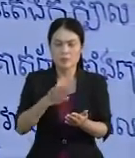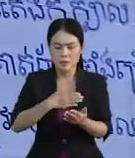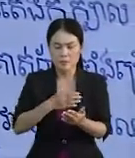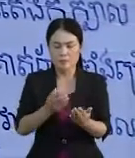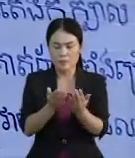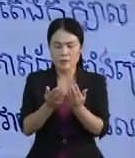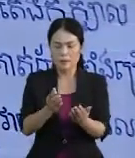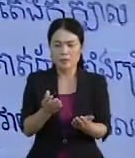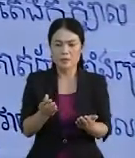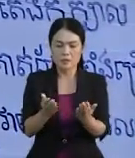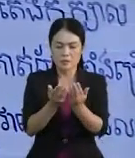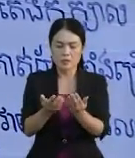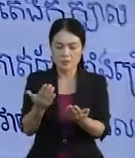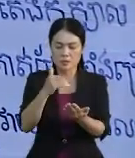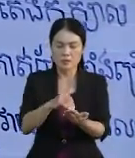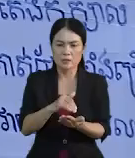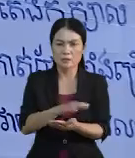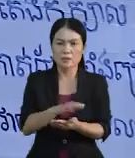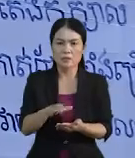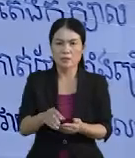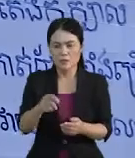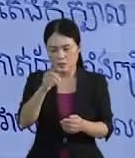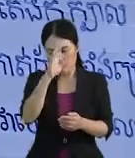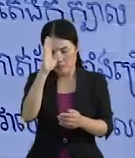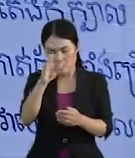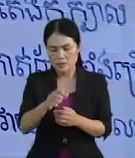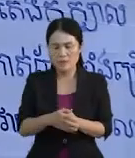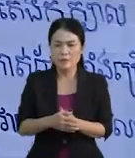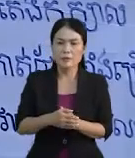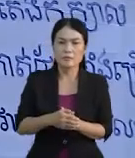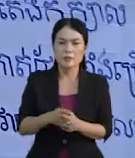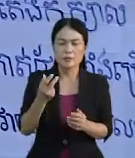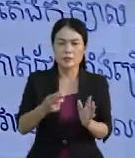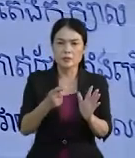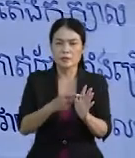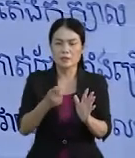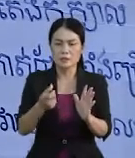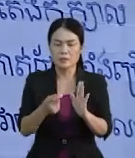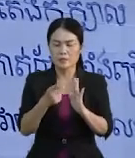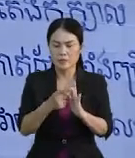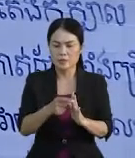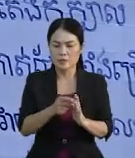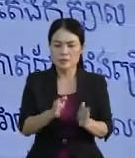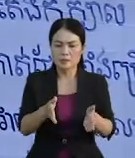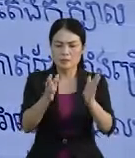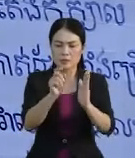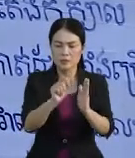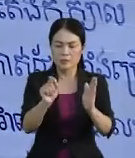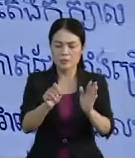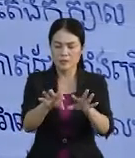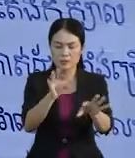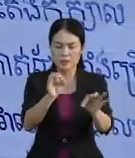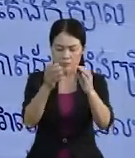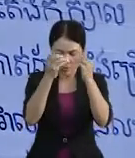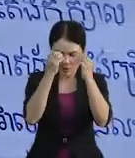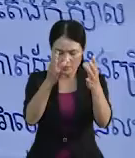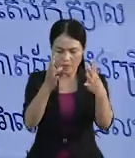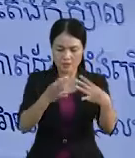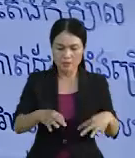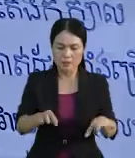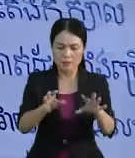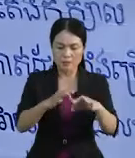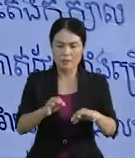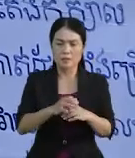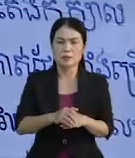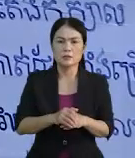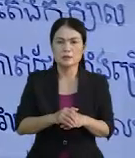bọn ọc ní bạn an mà đòn tiết cái thà rương chỉ ta thà đố rú cho nẹ sò xê bà sò xê rư srong bò rà miên sầm khăn sầm